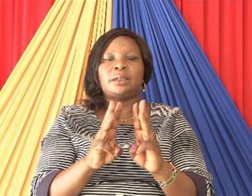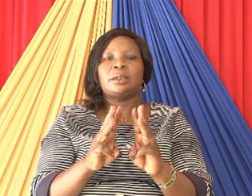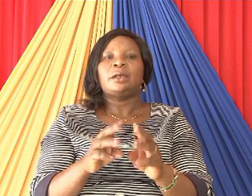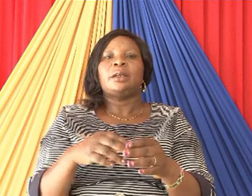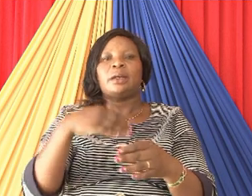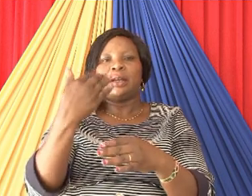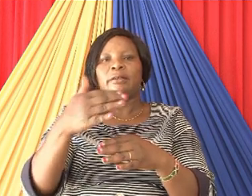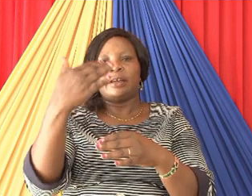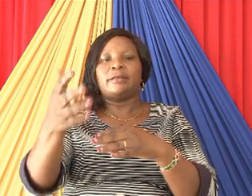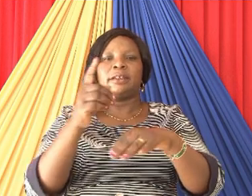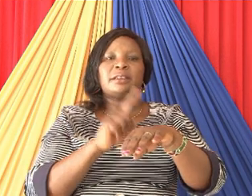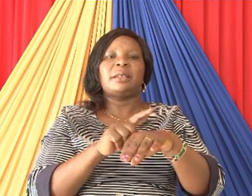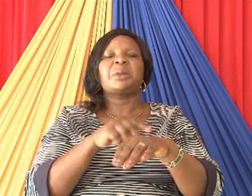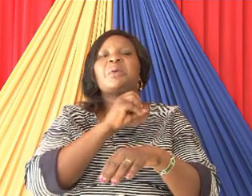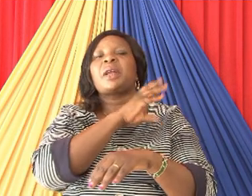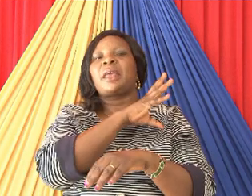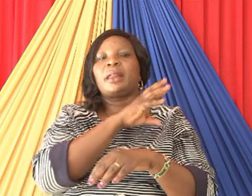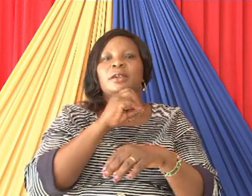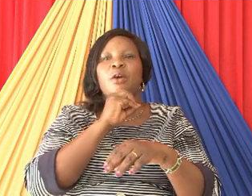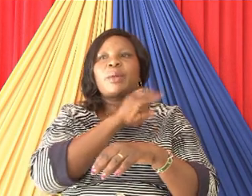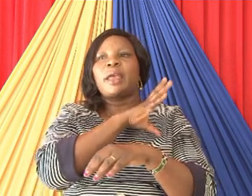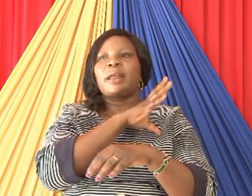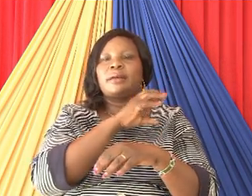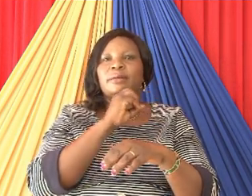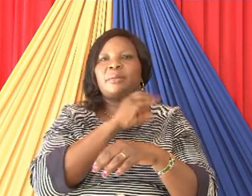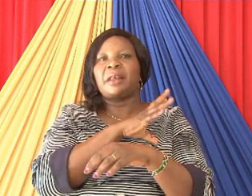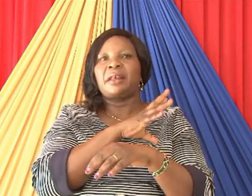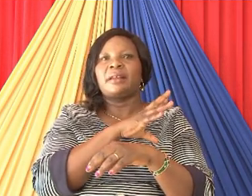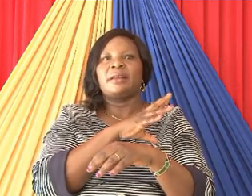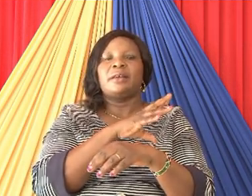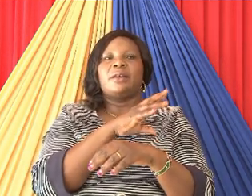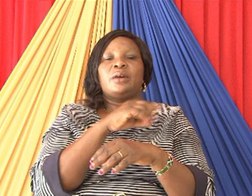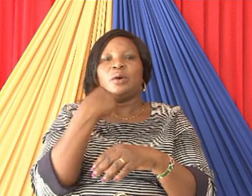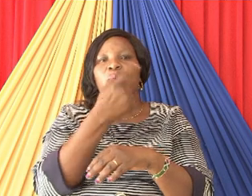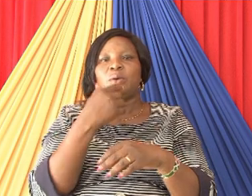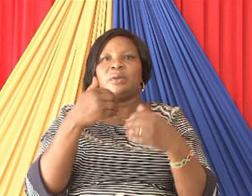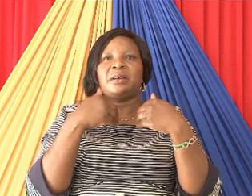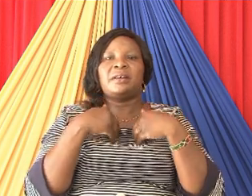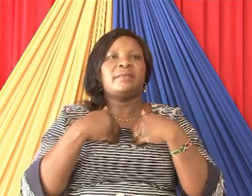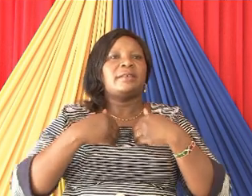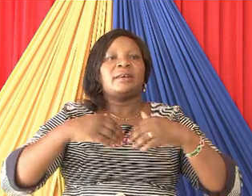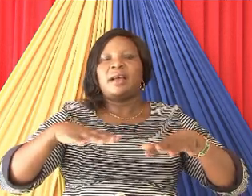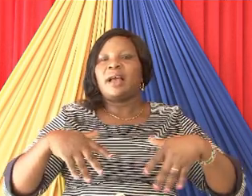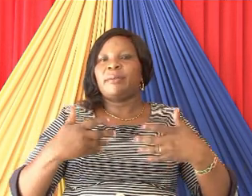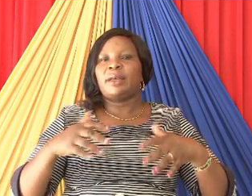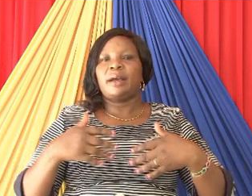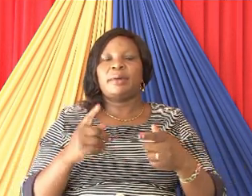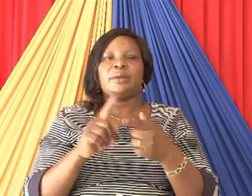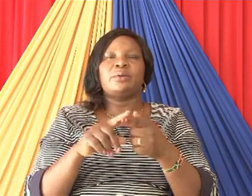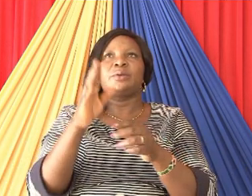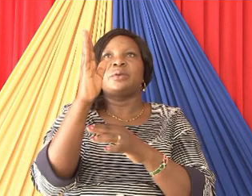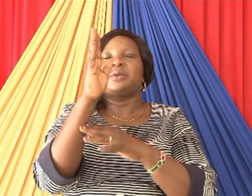wakati wanalalamika, watu ambao hawana neno la kufurahia Mungu. We